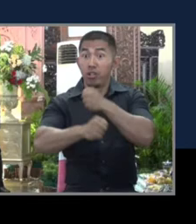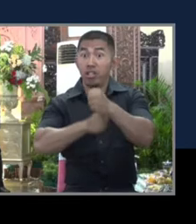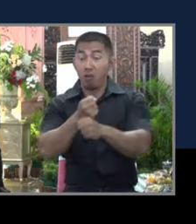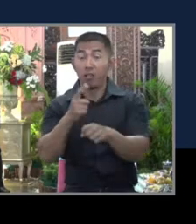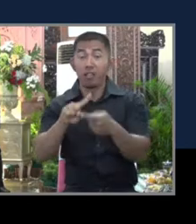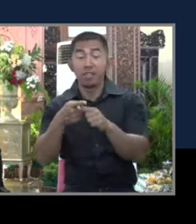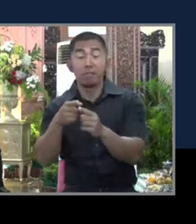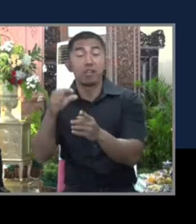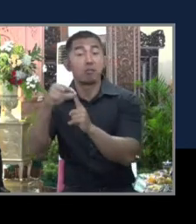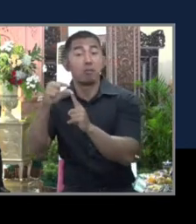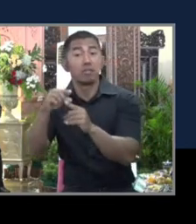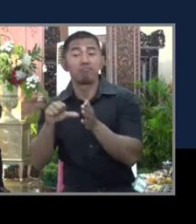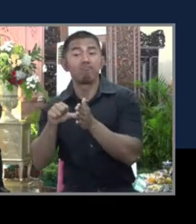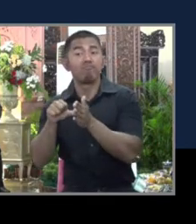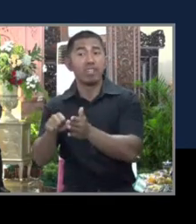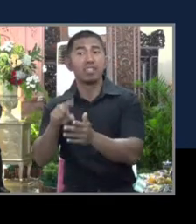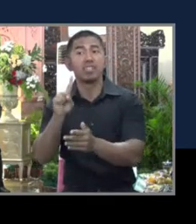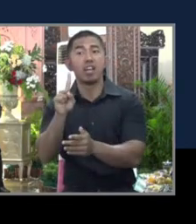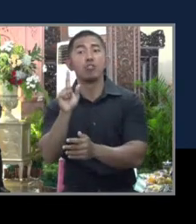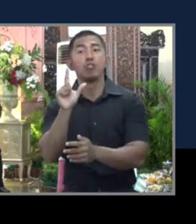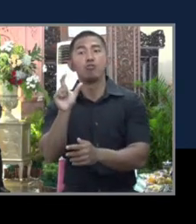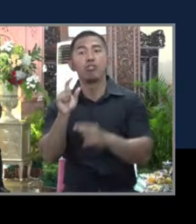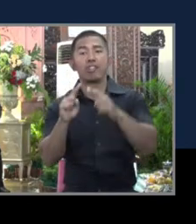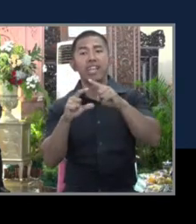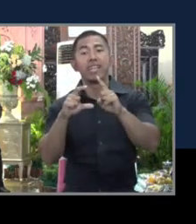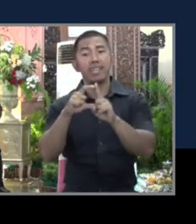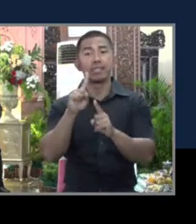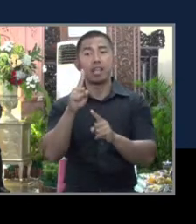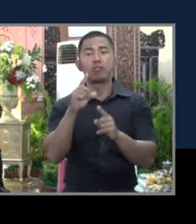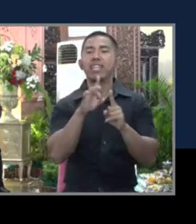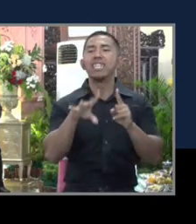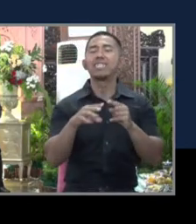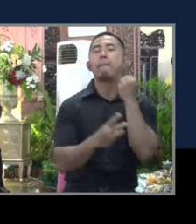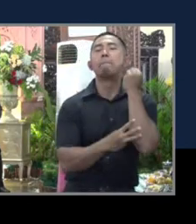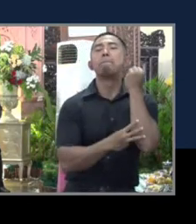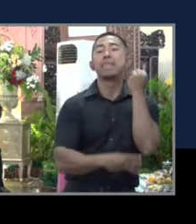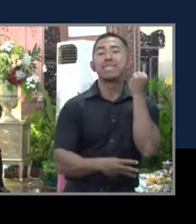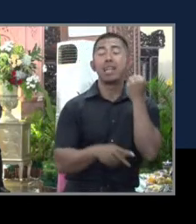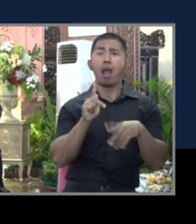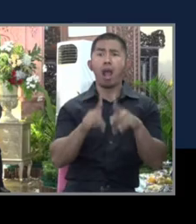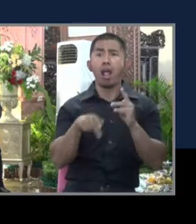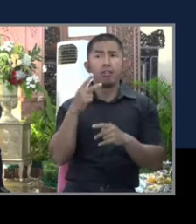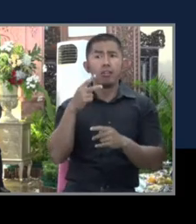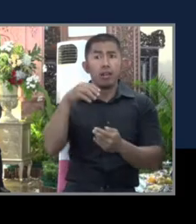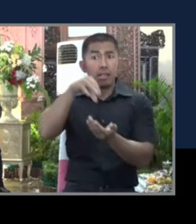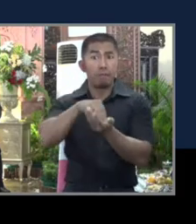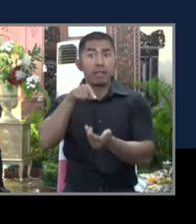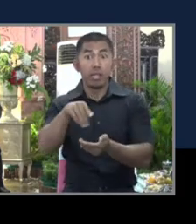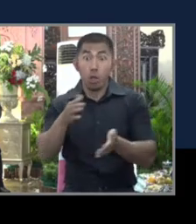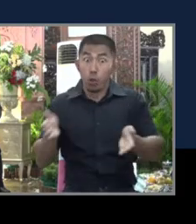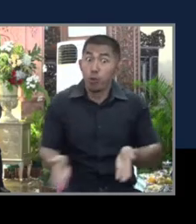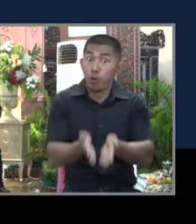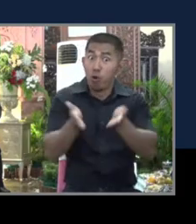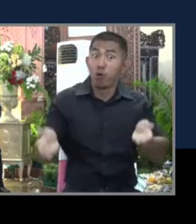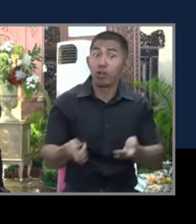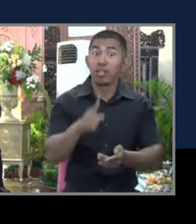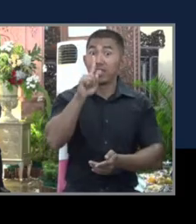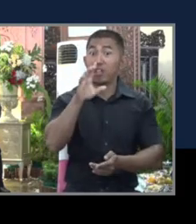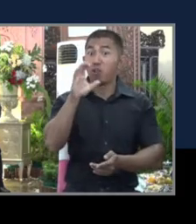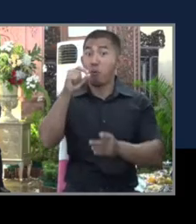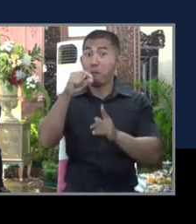provinsi ini mendampingi satu OPD, satu desa miskin. Kalau di wilayah ini kita dorong satu